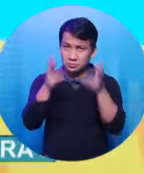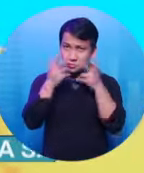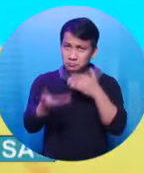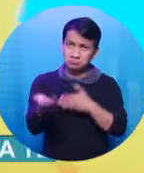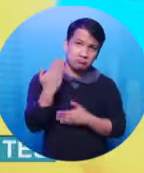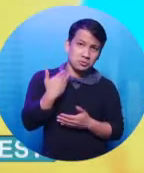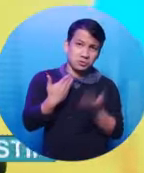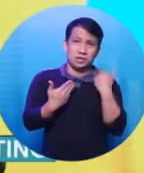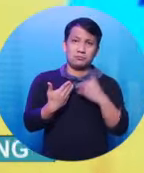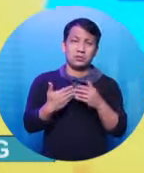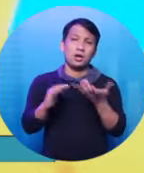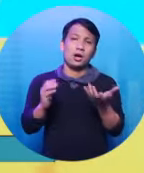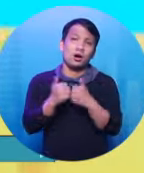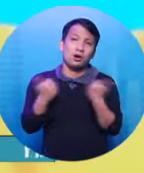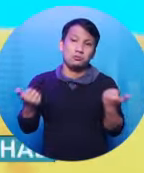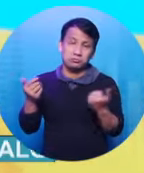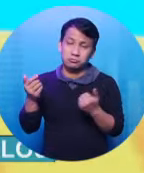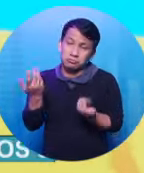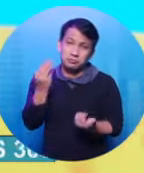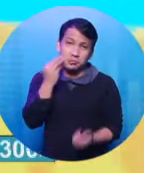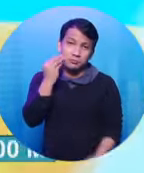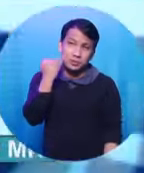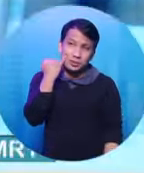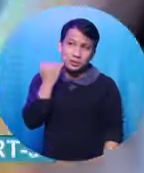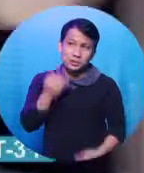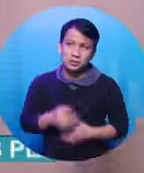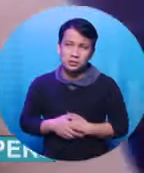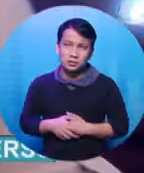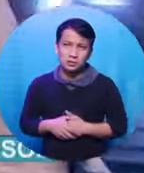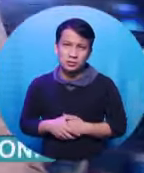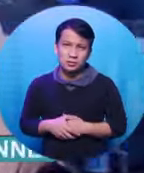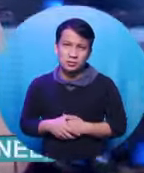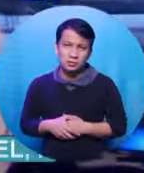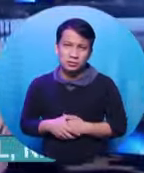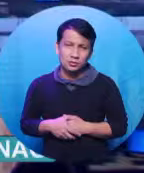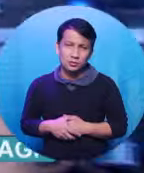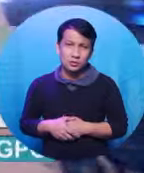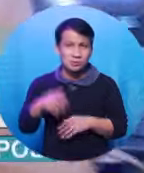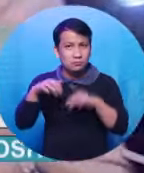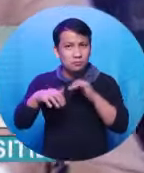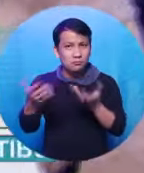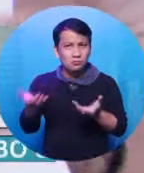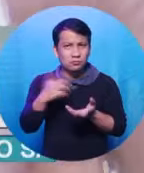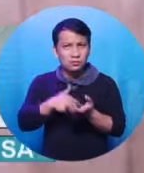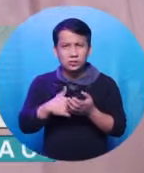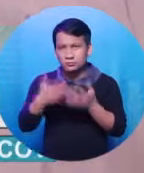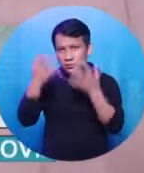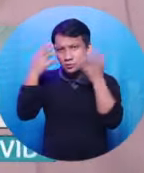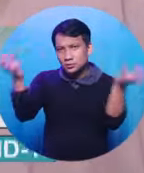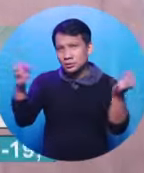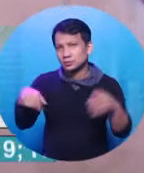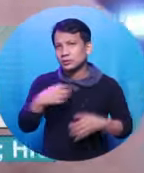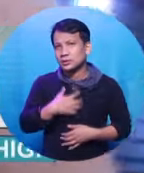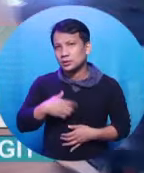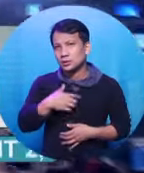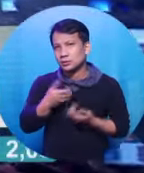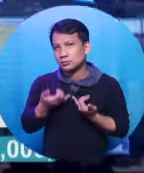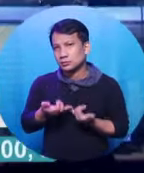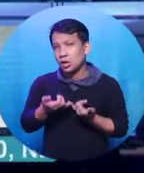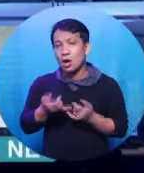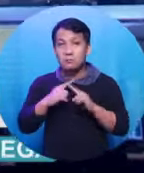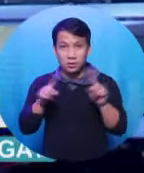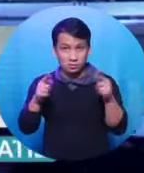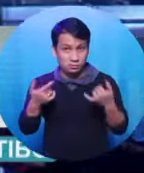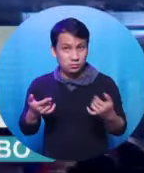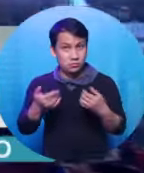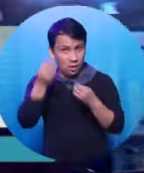kayo sa action. Paano ba yan, Maring MJ? Hola, mga keyboard warrior! Grabe, nakakagigil yung mga reklamo natin, ha? Pero